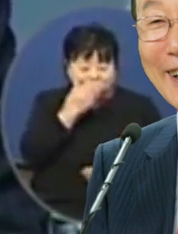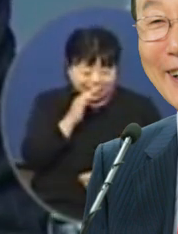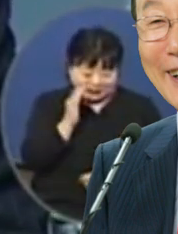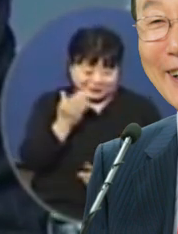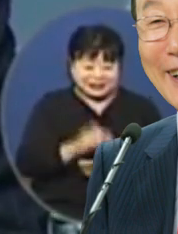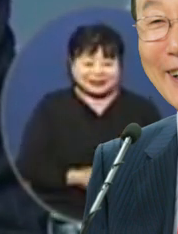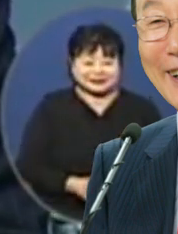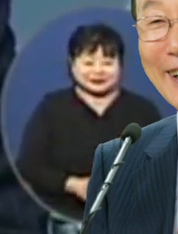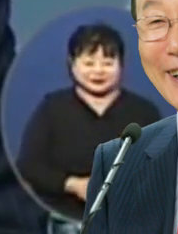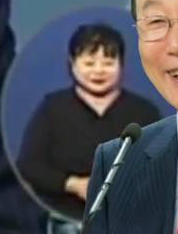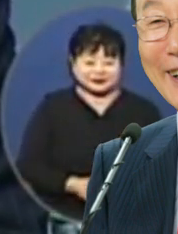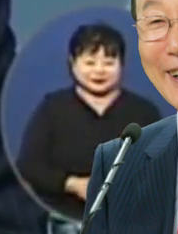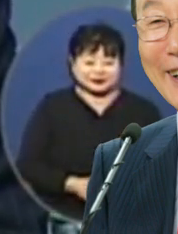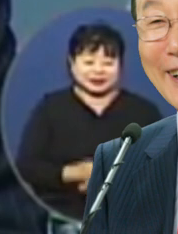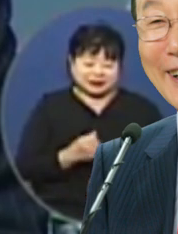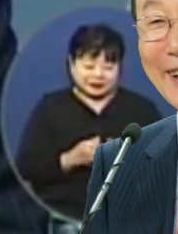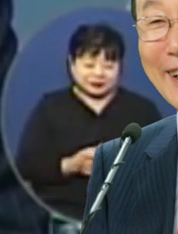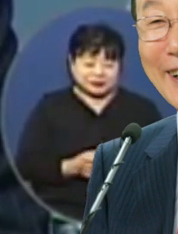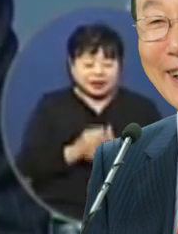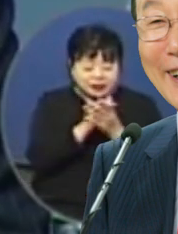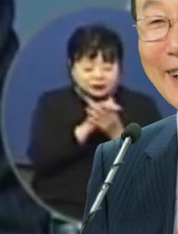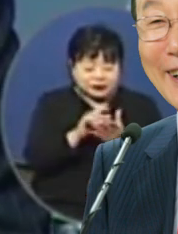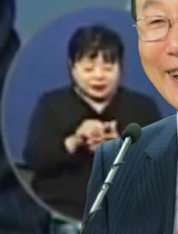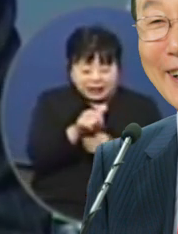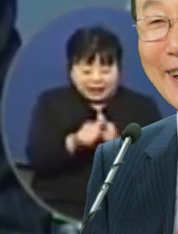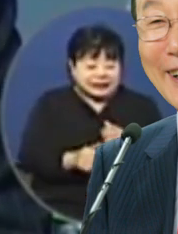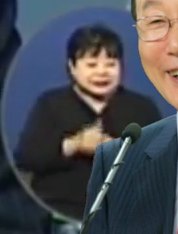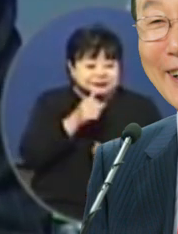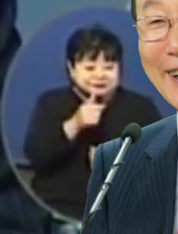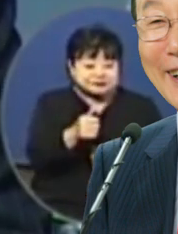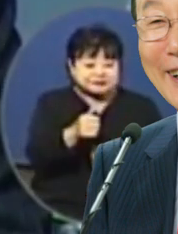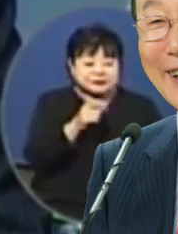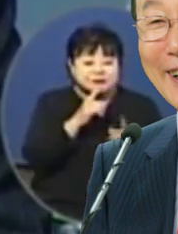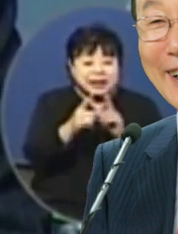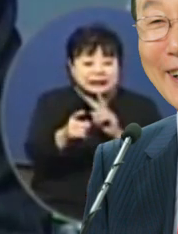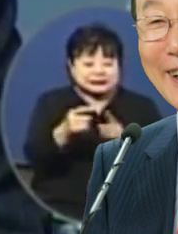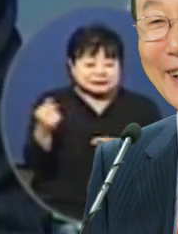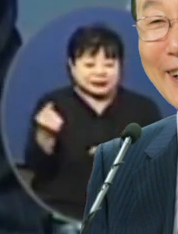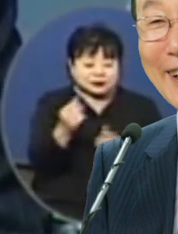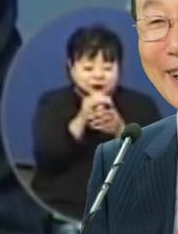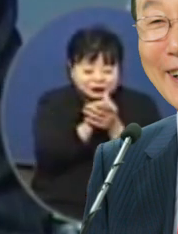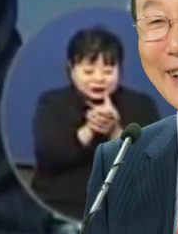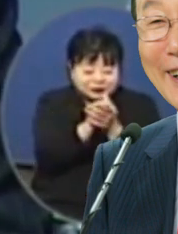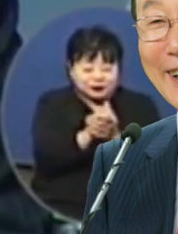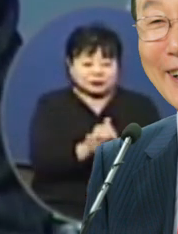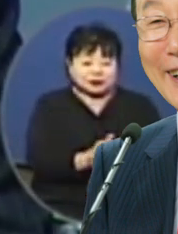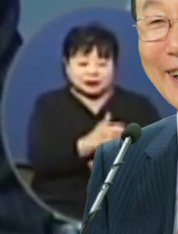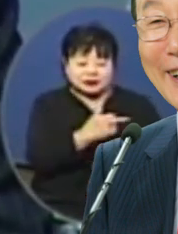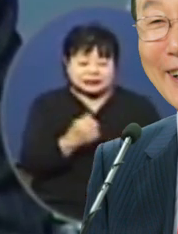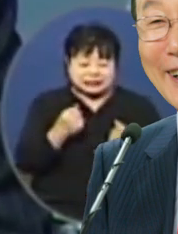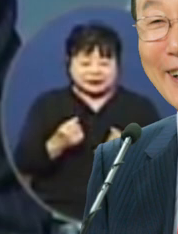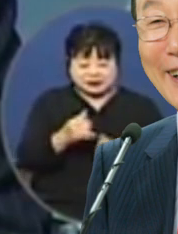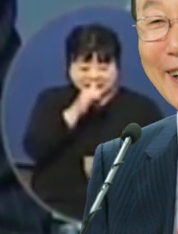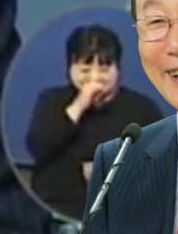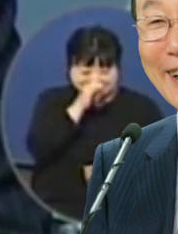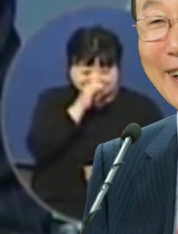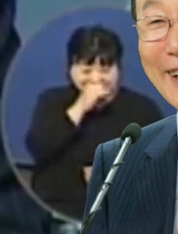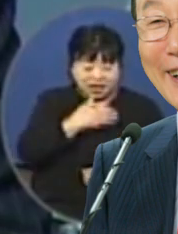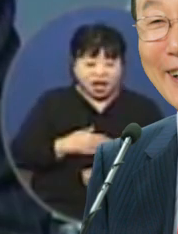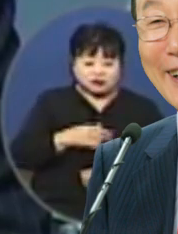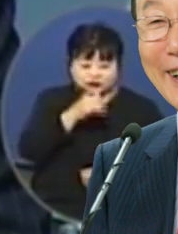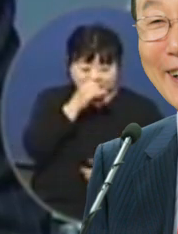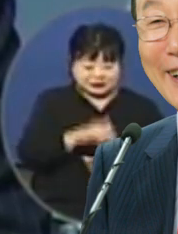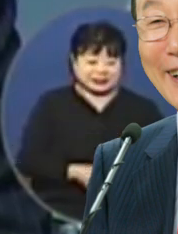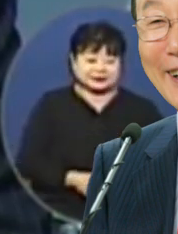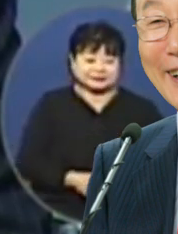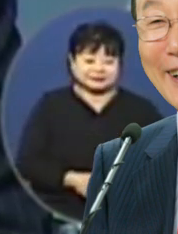것입니다. 그러므로 여러분 기도할 때 하나님의 말씀을 가지고 기도하는 큰 힘이 있다는 것을 잊지 말아야